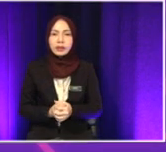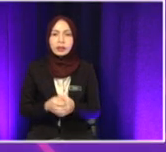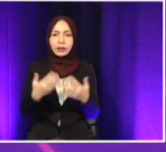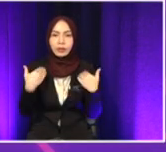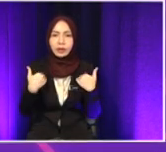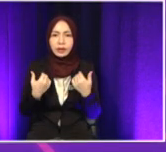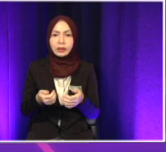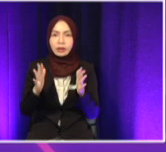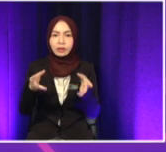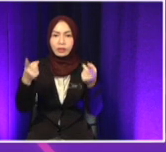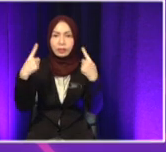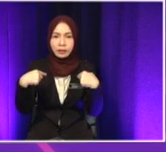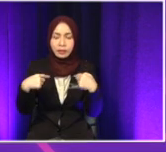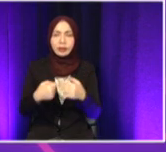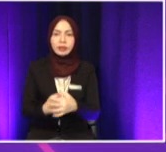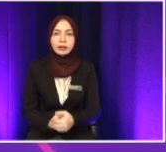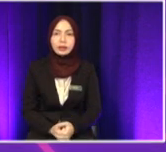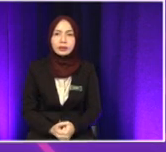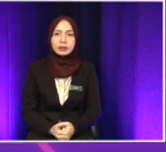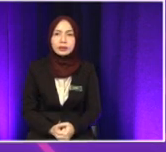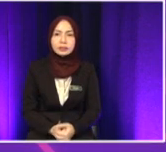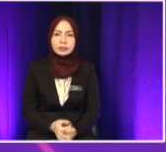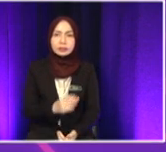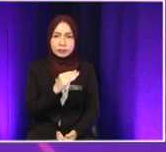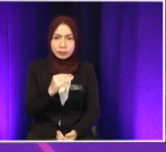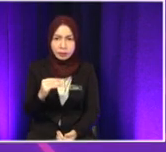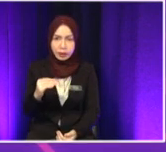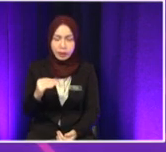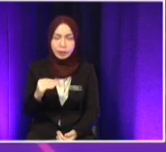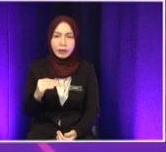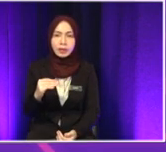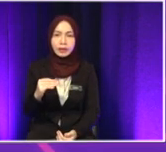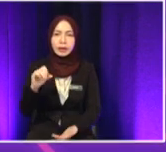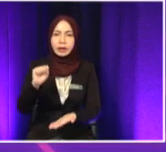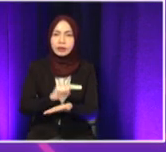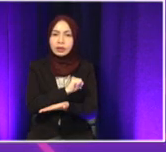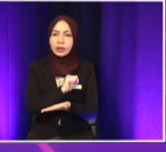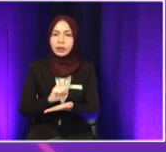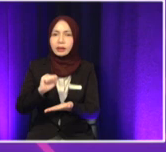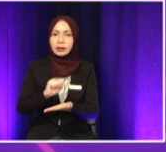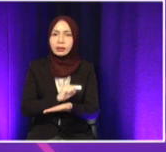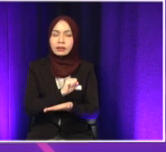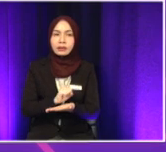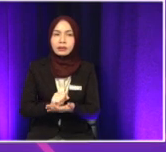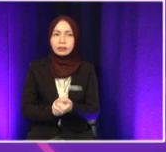humble daripada golongan Anshor sedang mendendangkan syair golongan Anshor pada hari